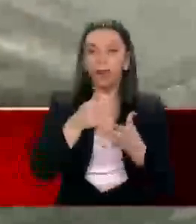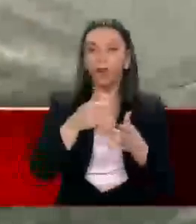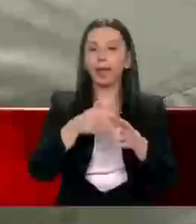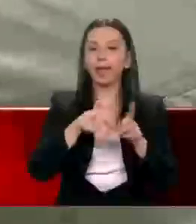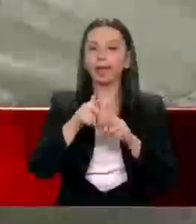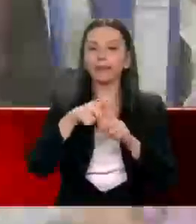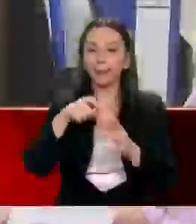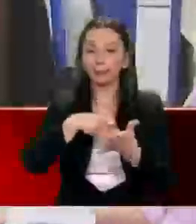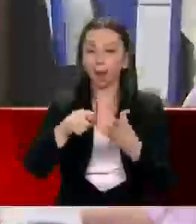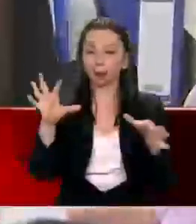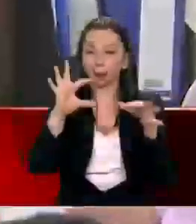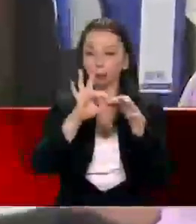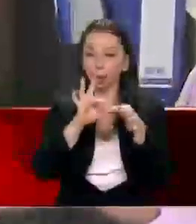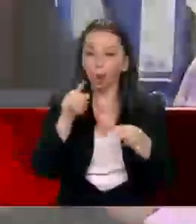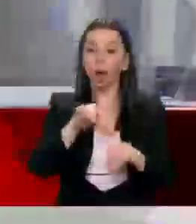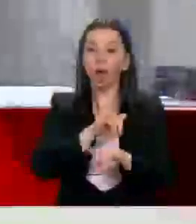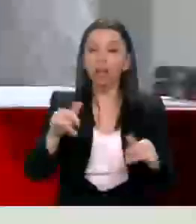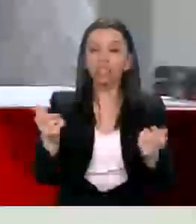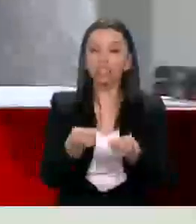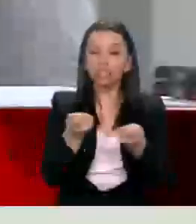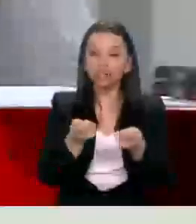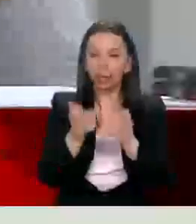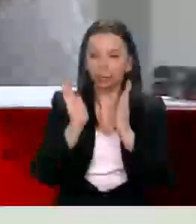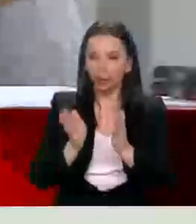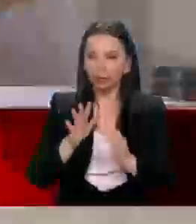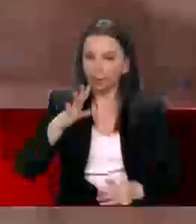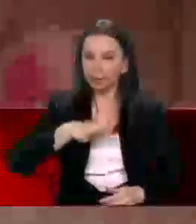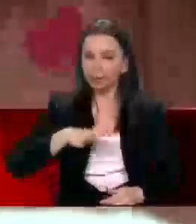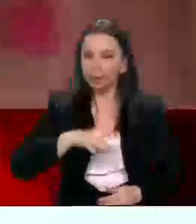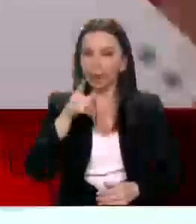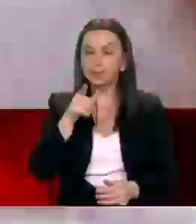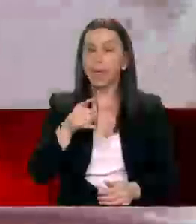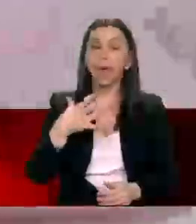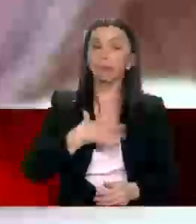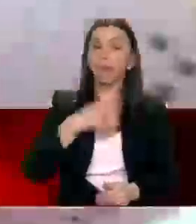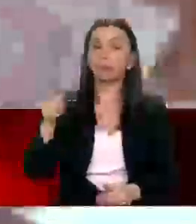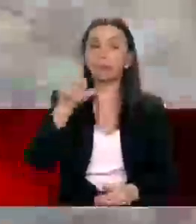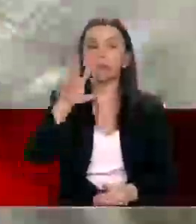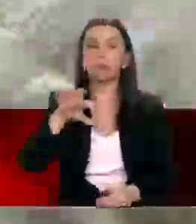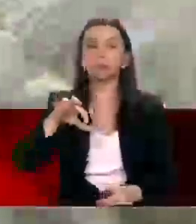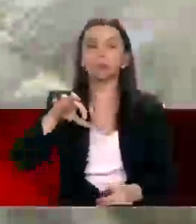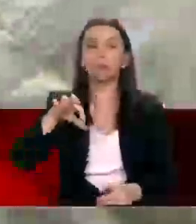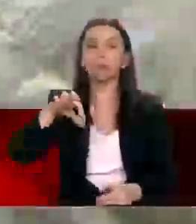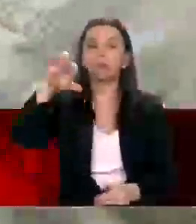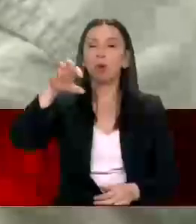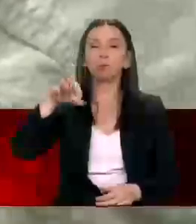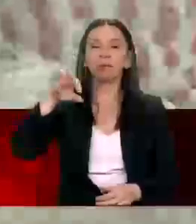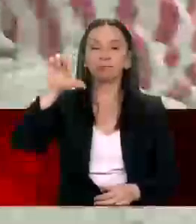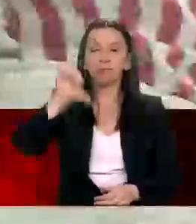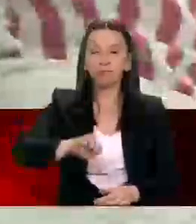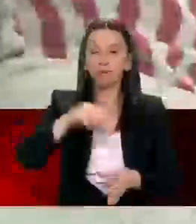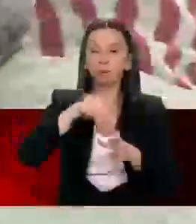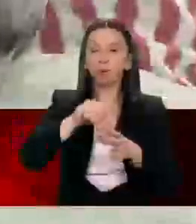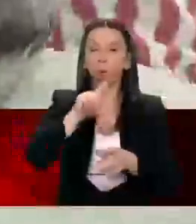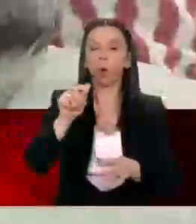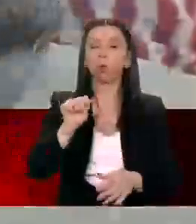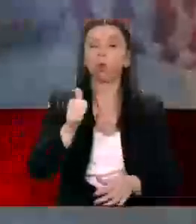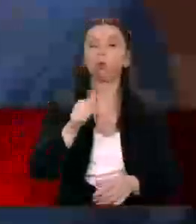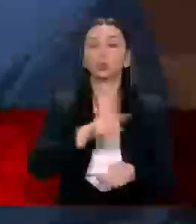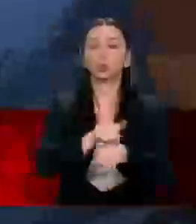çalışan aylık bağlattıktan sonra eğer aynı iş yerinde çalışmaya devam edecekse işverenin 5 puanlık prim indiriminden yararlanabilmesi için 10 günlük